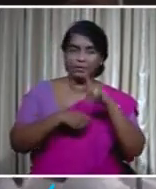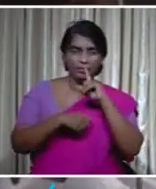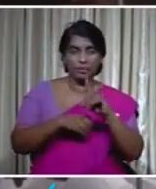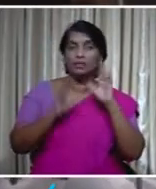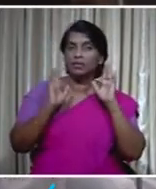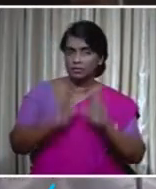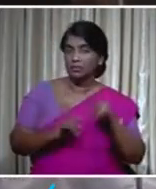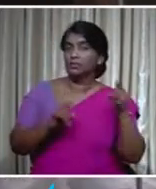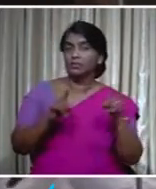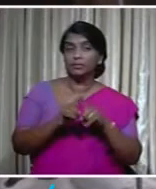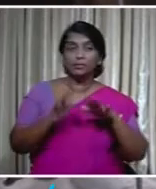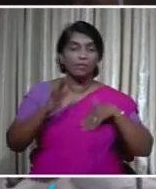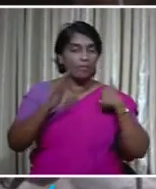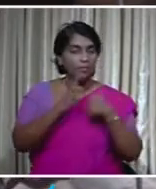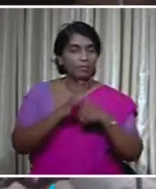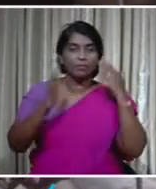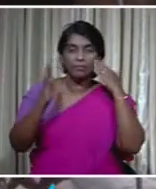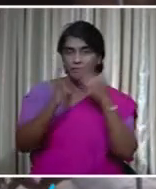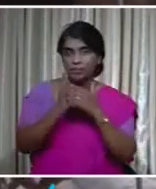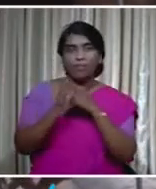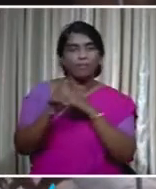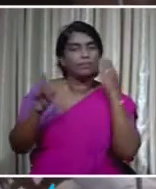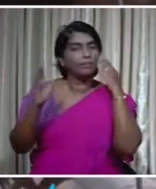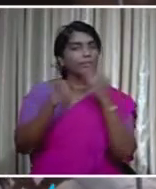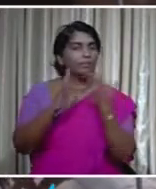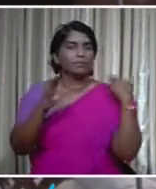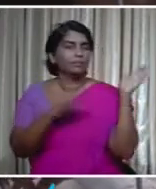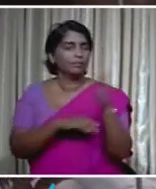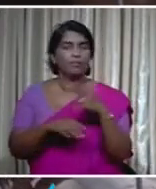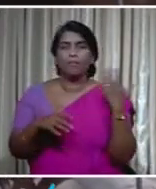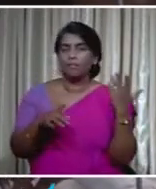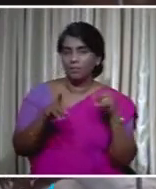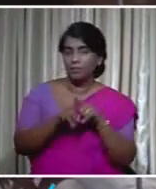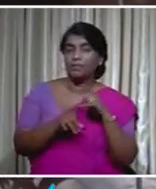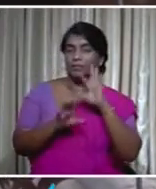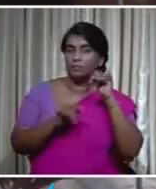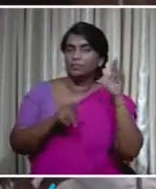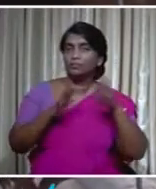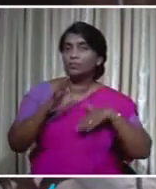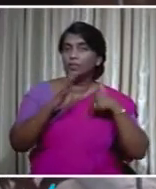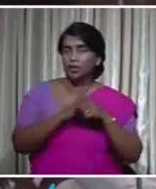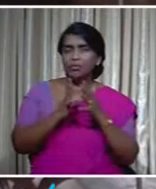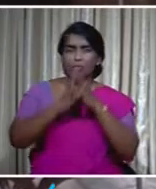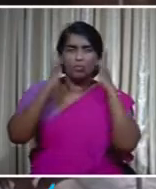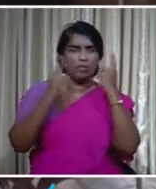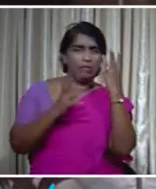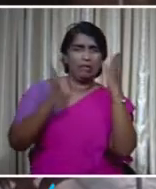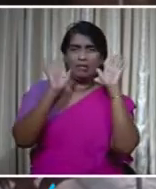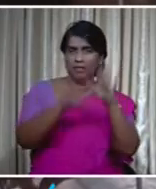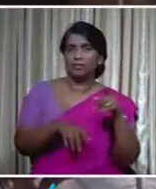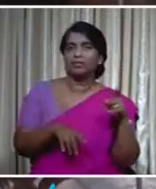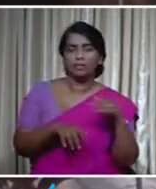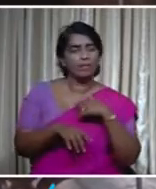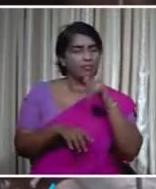தரத்திலே உள்ளவர்கள் மேலதிகமாக பல பாடசாலைகளில் இருக்கிறார்கள், அவர்கள் அந்த இடங்களுக்கு போகவும் மாட்டார்கள். ஆனால் இவர்கள் தான் கட்டிக்காத்த